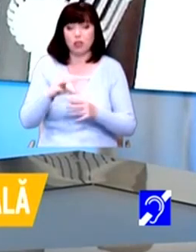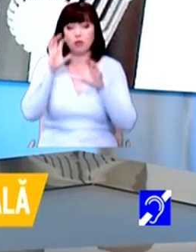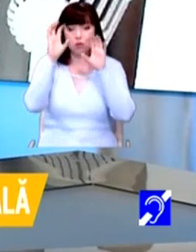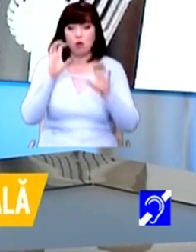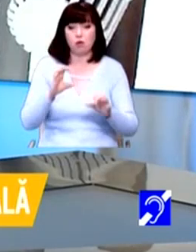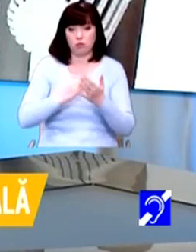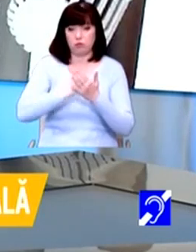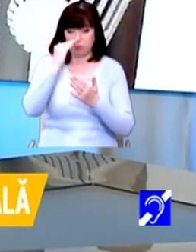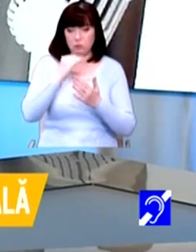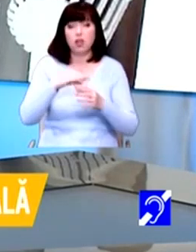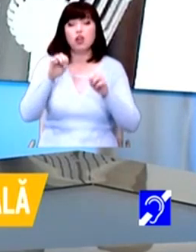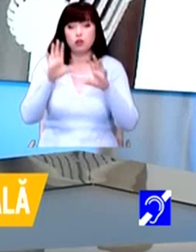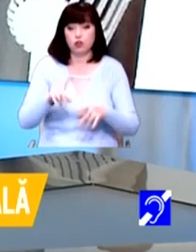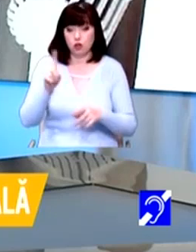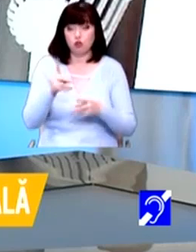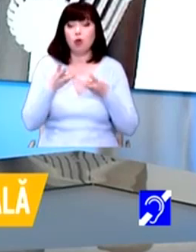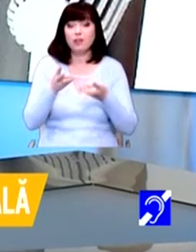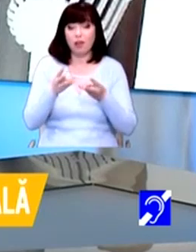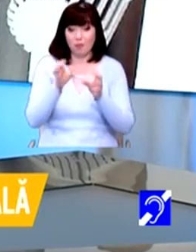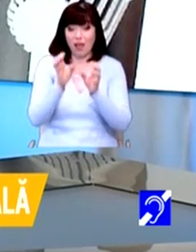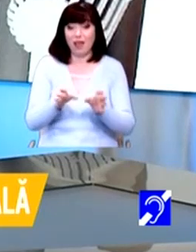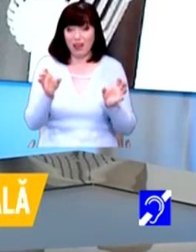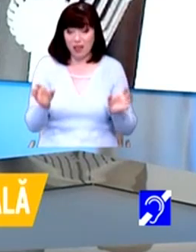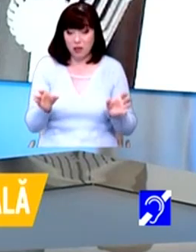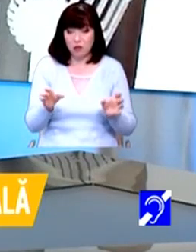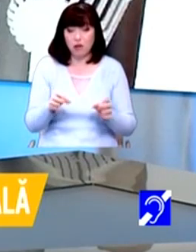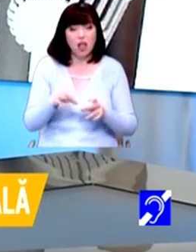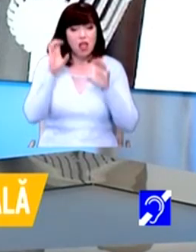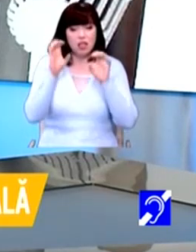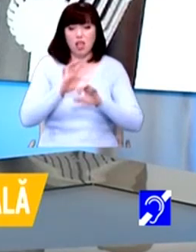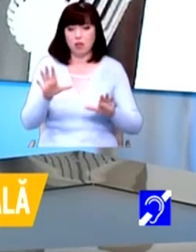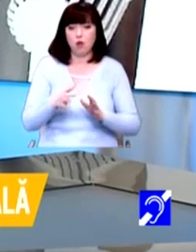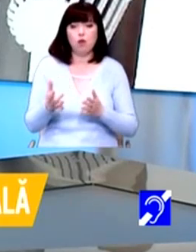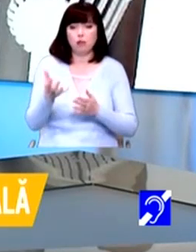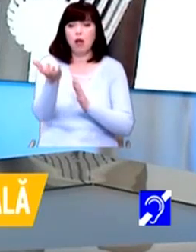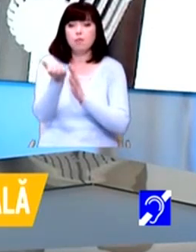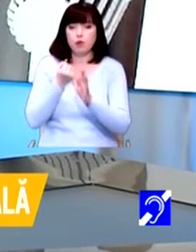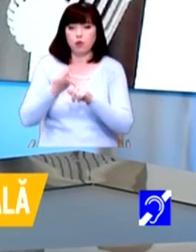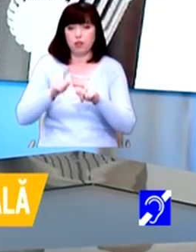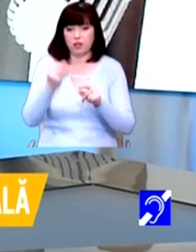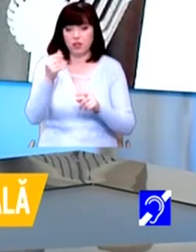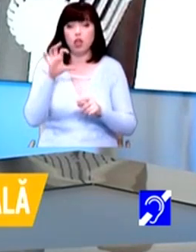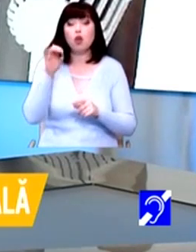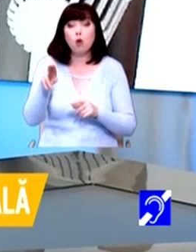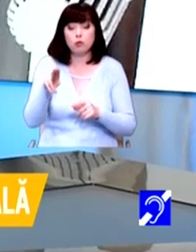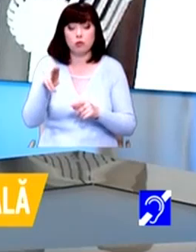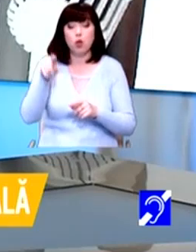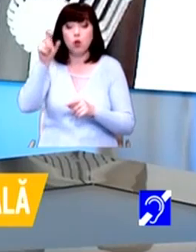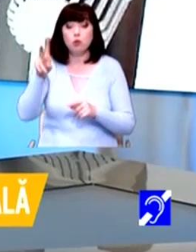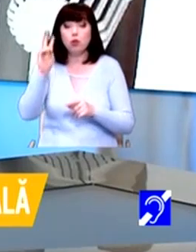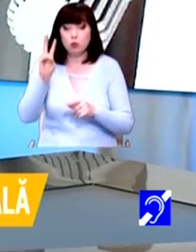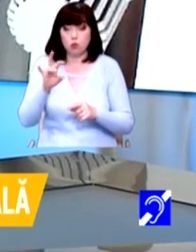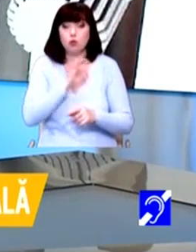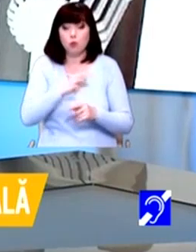a stabilit că societatea pe acțiuni Termoelectrica percepe ilegal bani pentru acest serviciu de la consumatorii care se folosesc